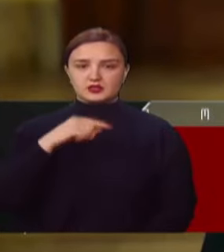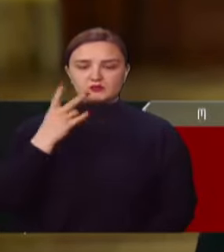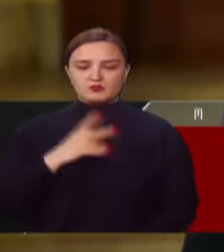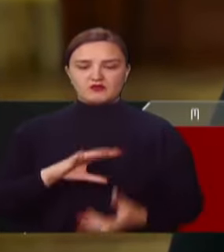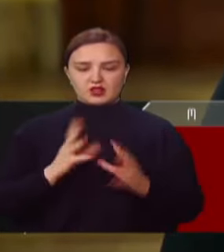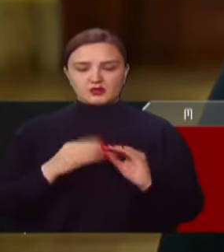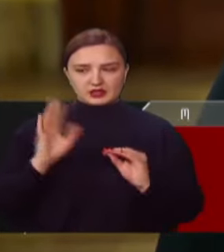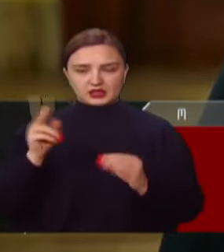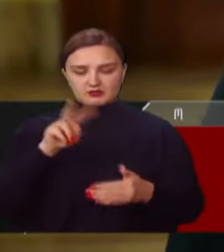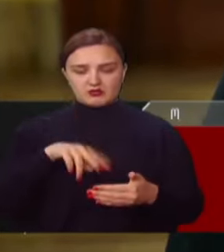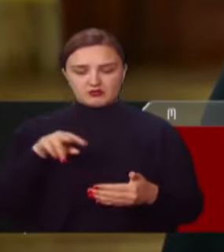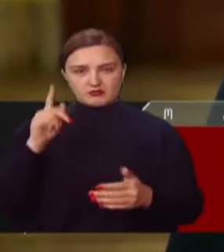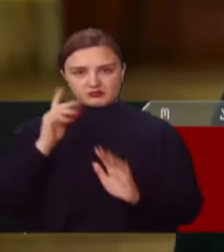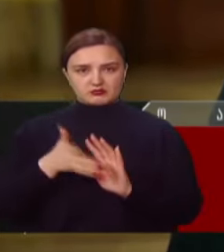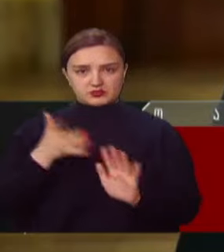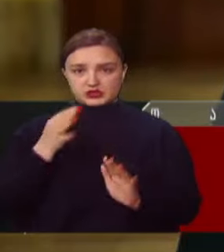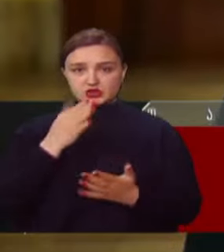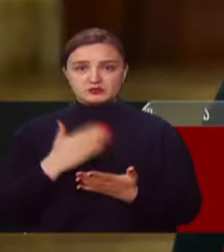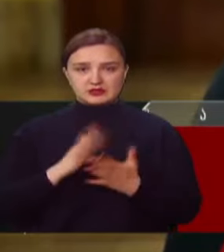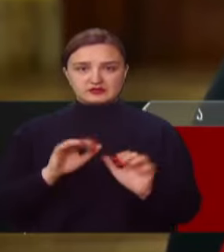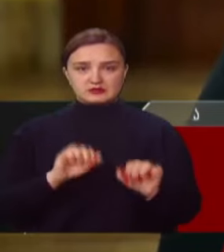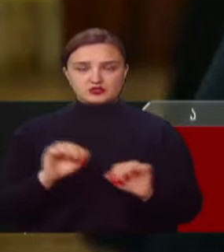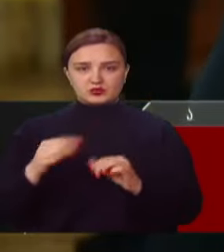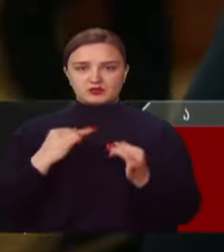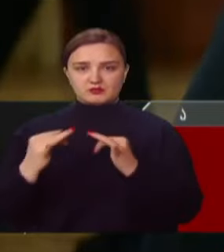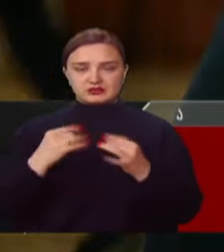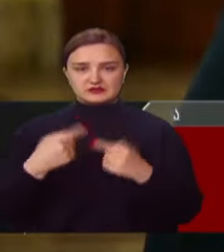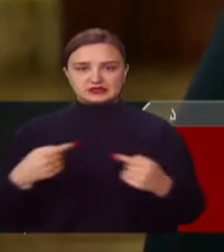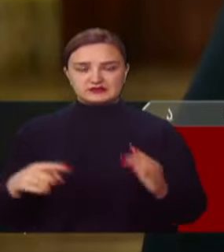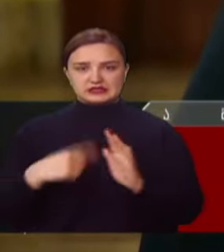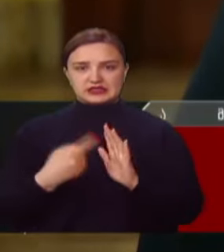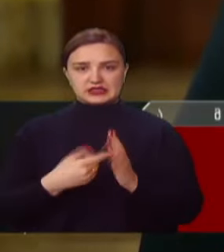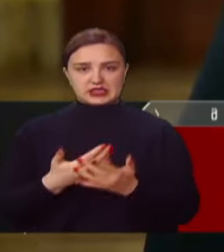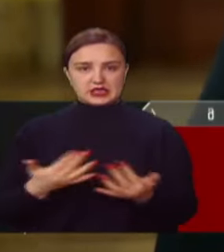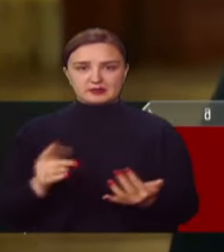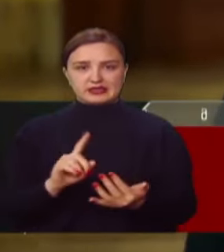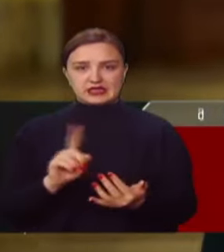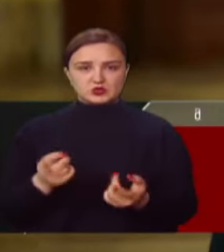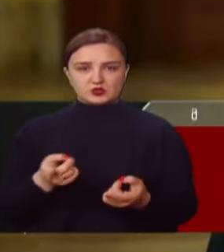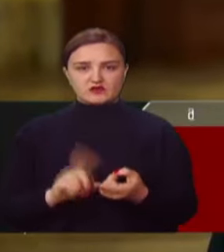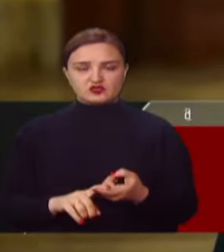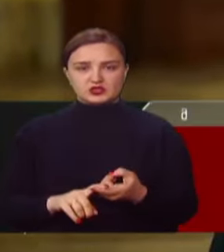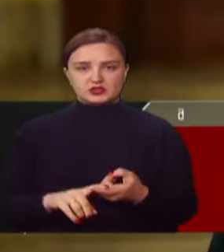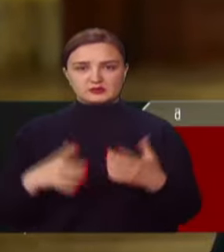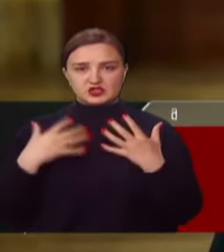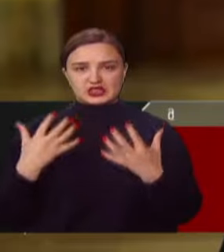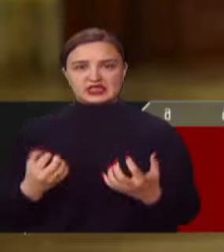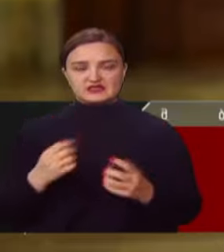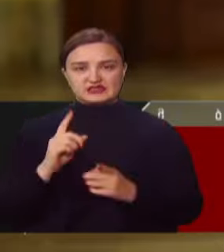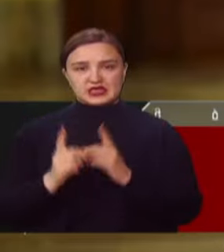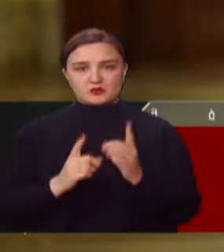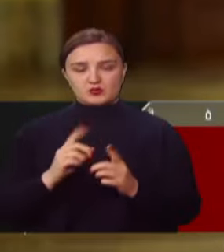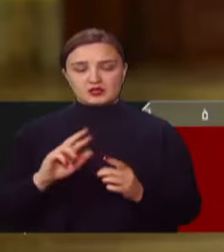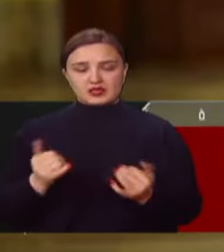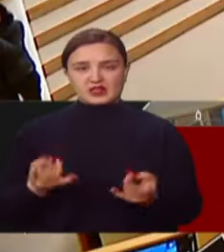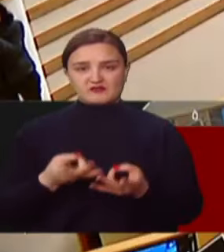ყველაფერს და შემდეგ გვექნება იმ საშუალება, რომ გავიაროთ სხვა დანარჩენი საკითხები, რაც უკავშირდება ჯანდაცვის რეფორმას და